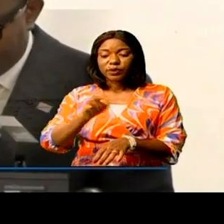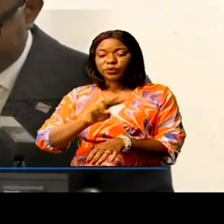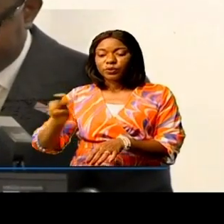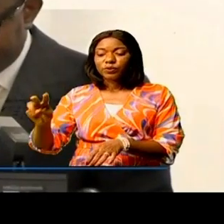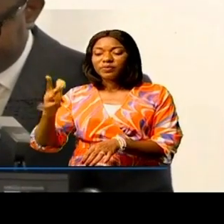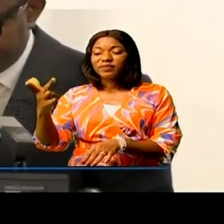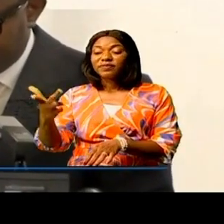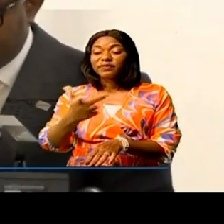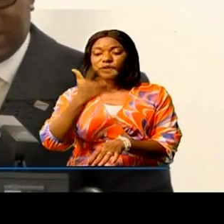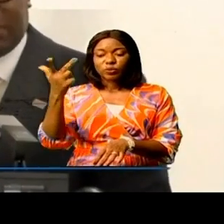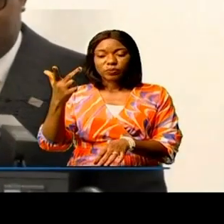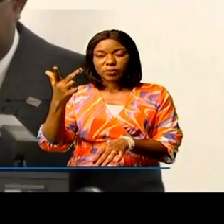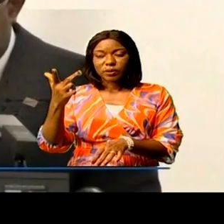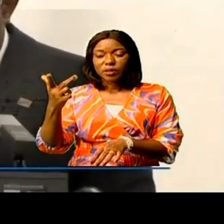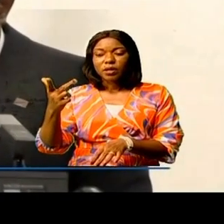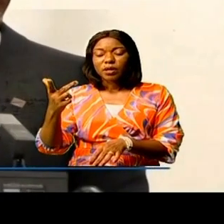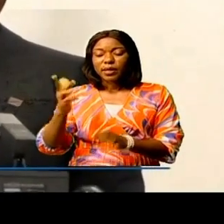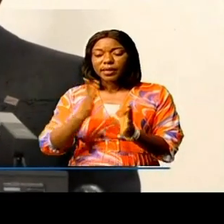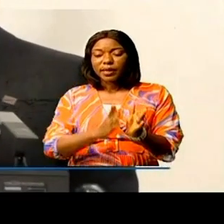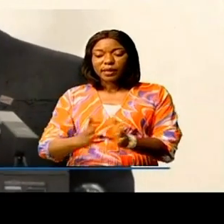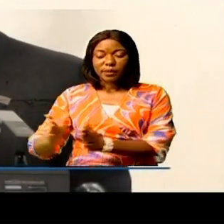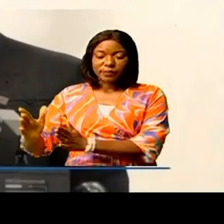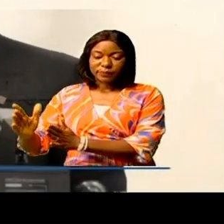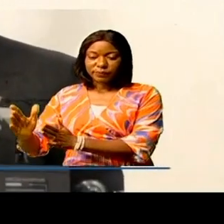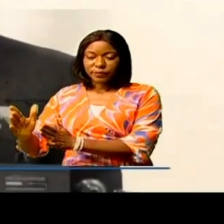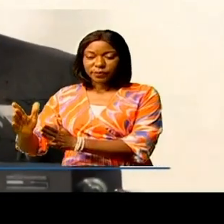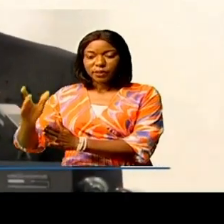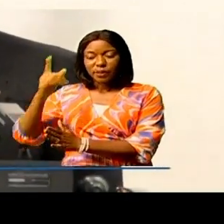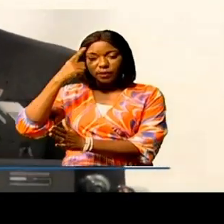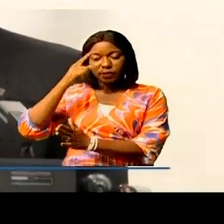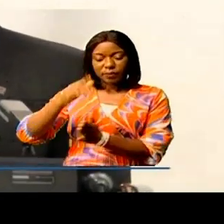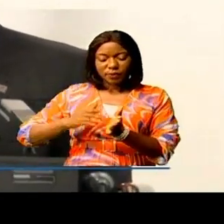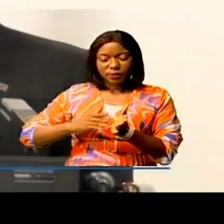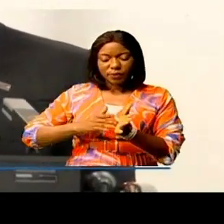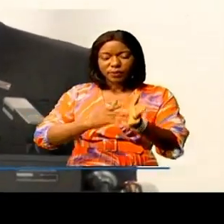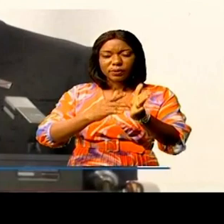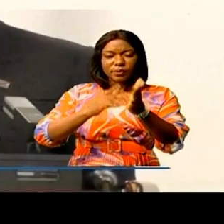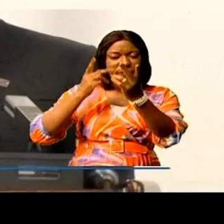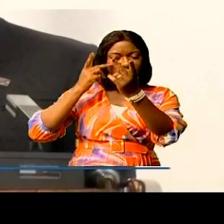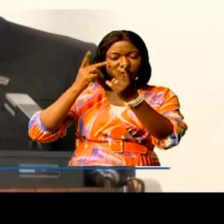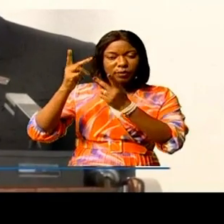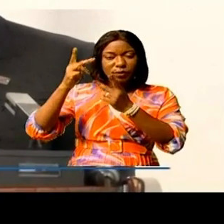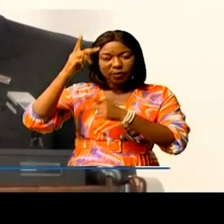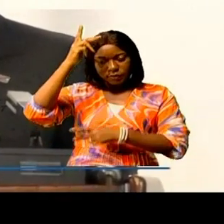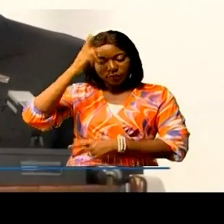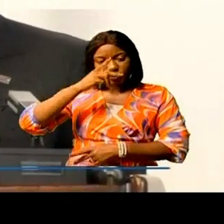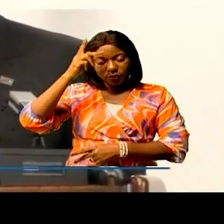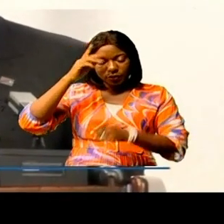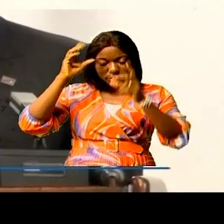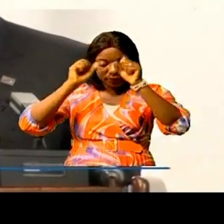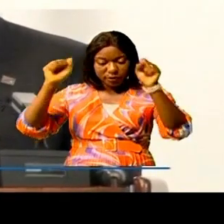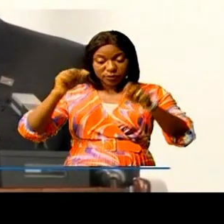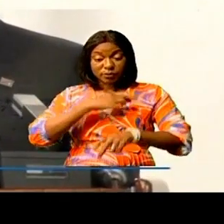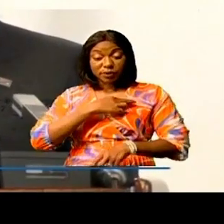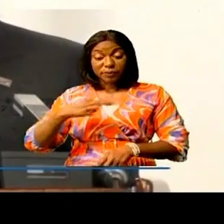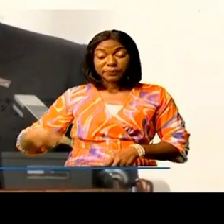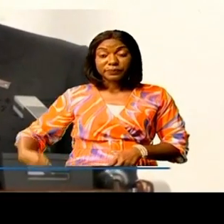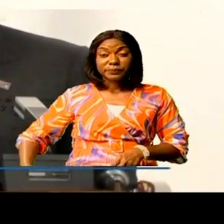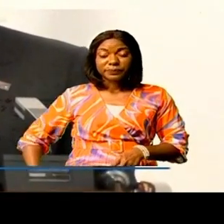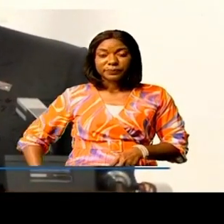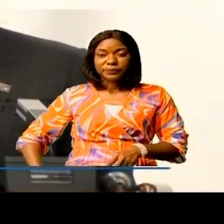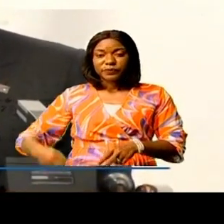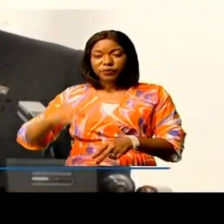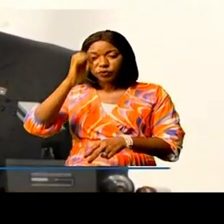2021-2023, élaboré conformément à la vision politique du président de la République,